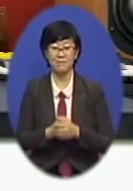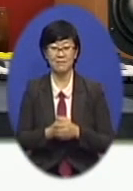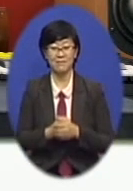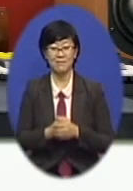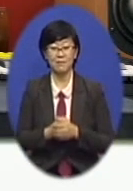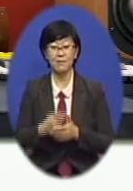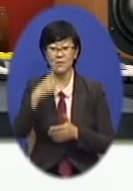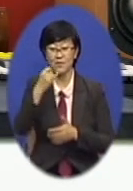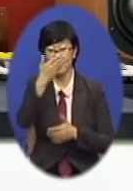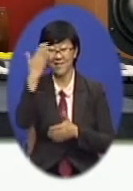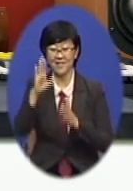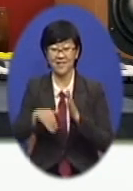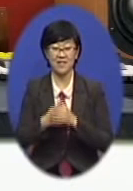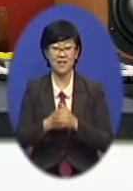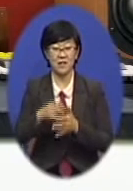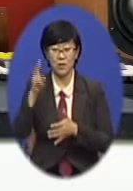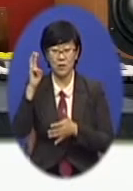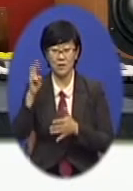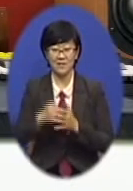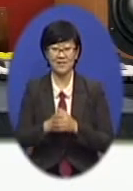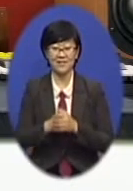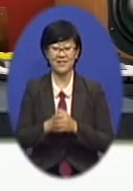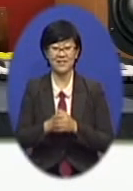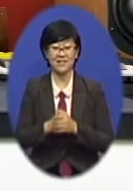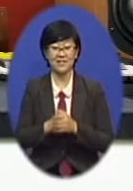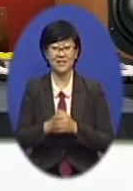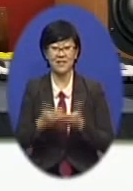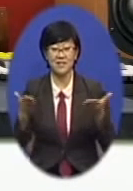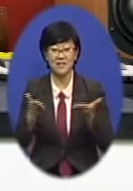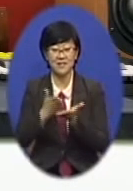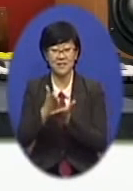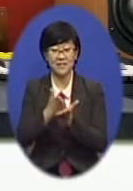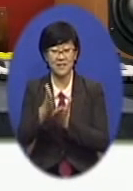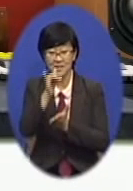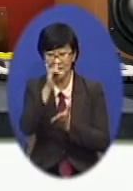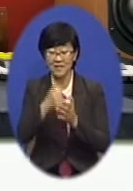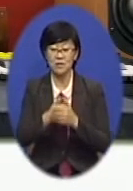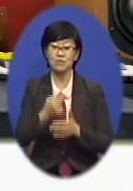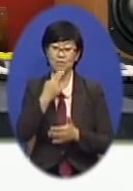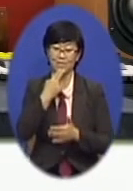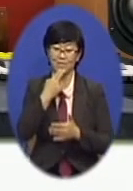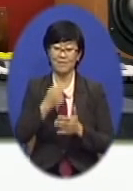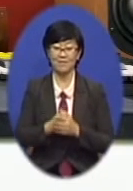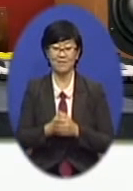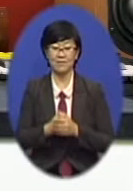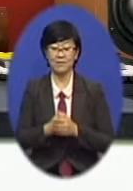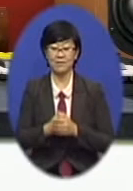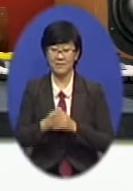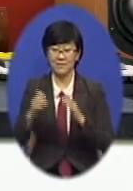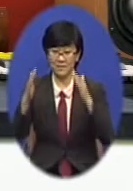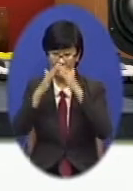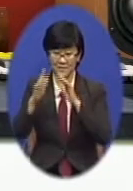어머니, 네. 젊으셨을 때 혹시 이렇게 직업을 갖고 계셨었어요? 아니요. 그럼요.